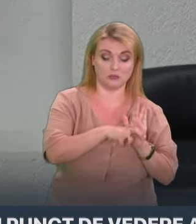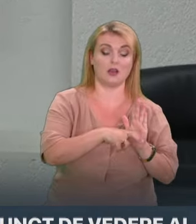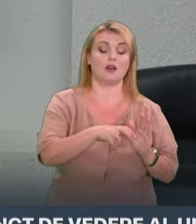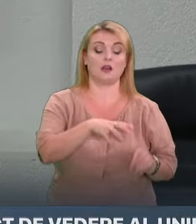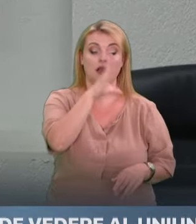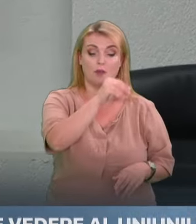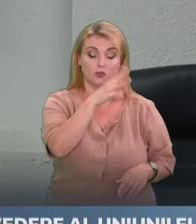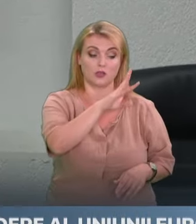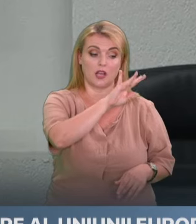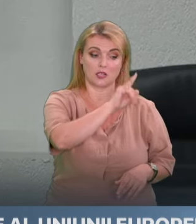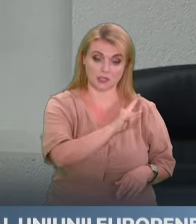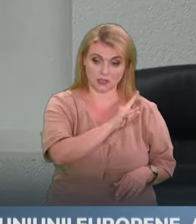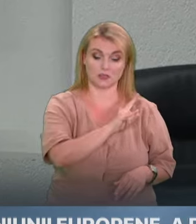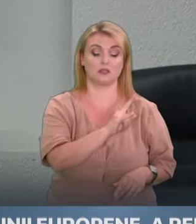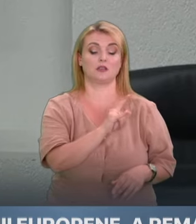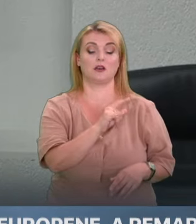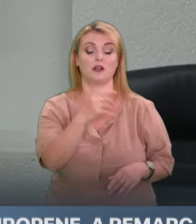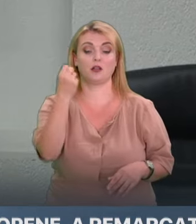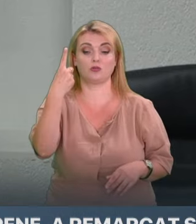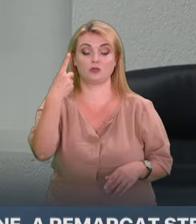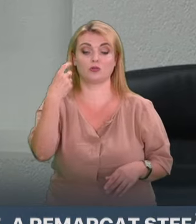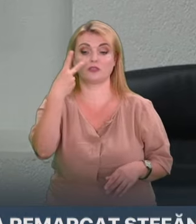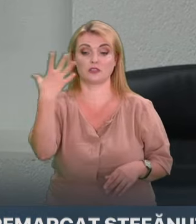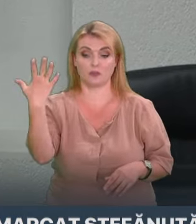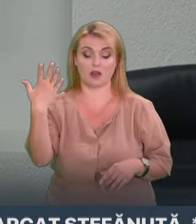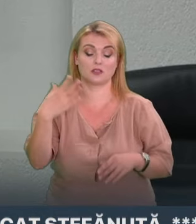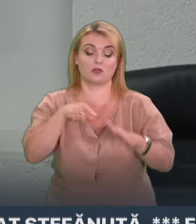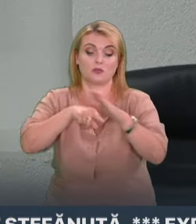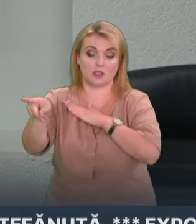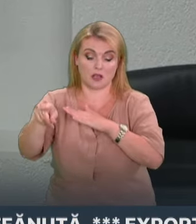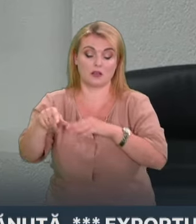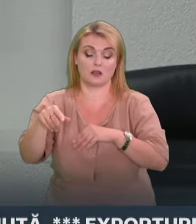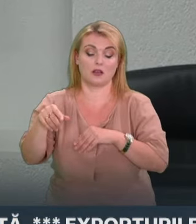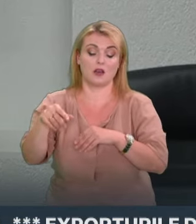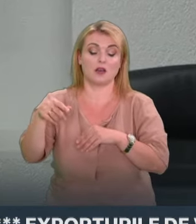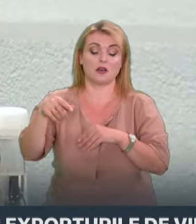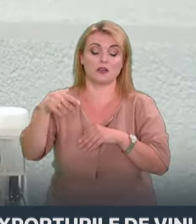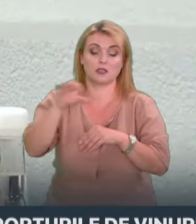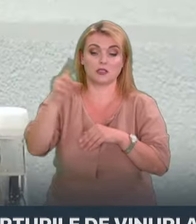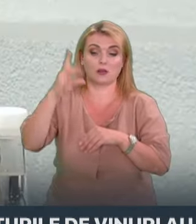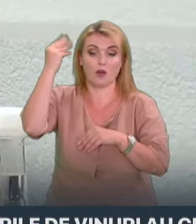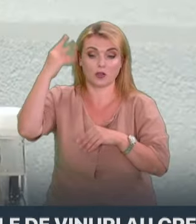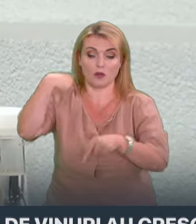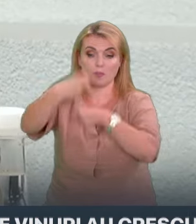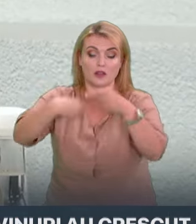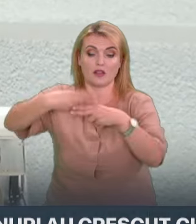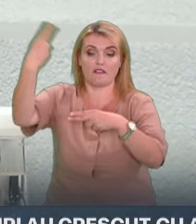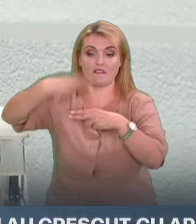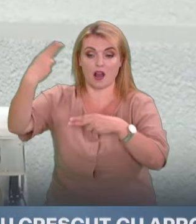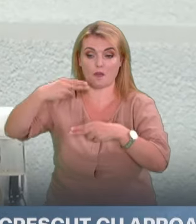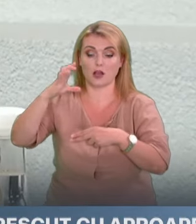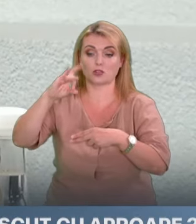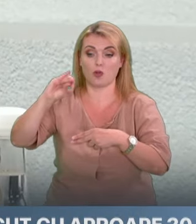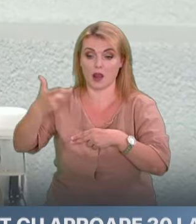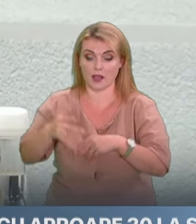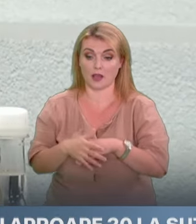La 16.25 a părăsit teritoriul Republicii Moldova prin Vama Sculin. Practic, la câteva zile după